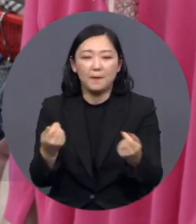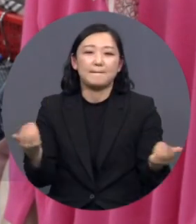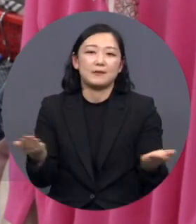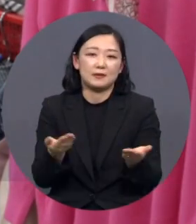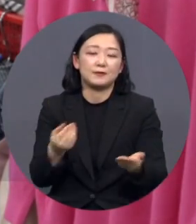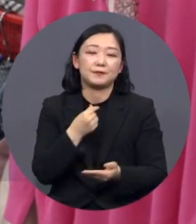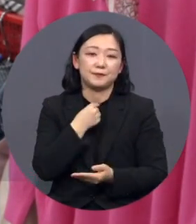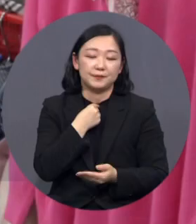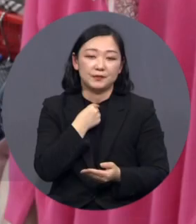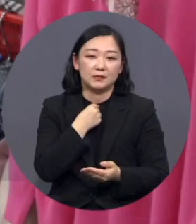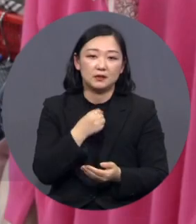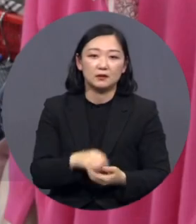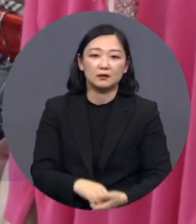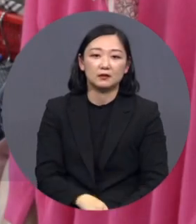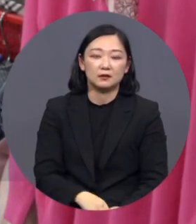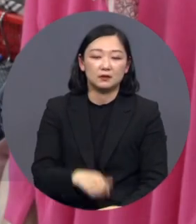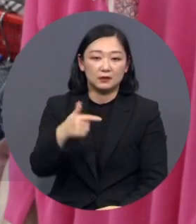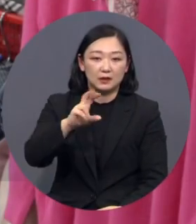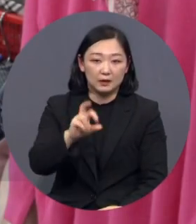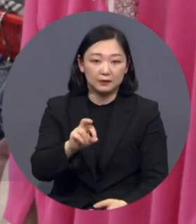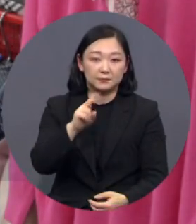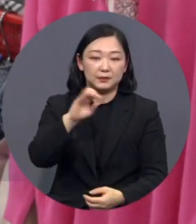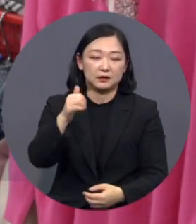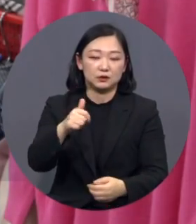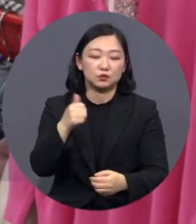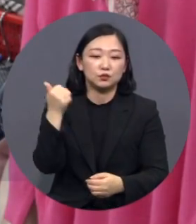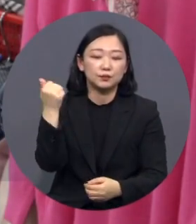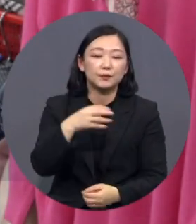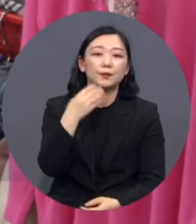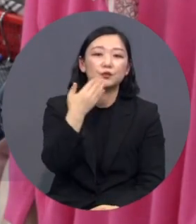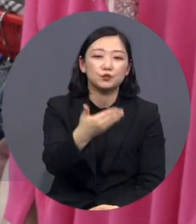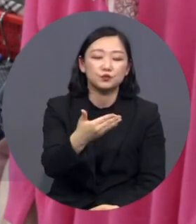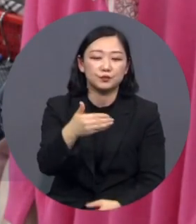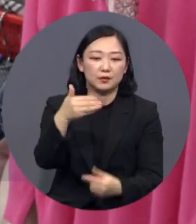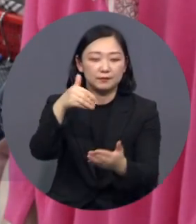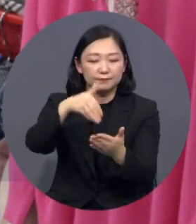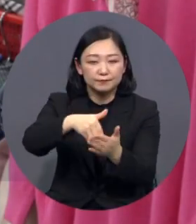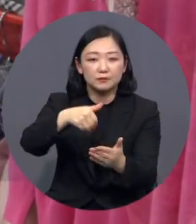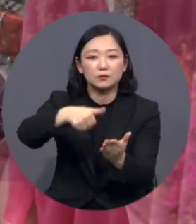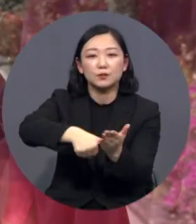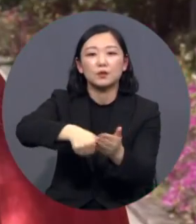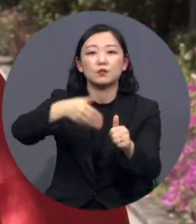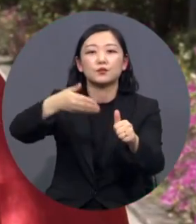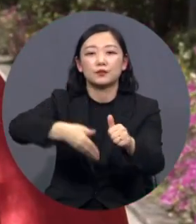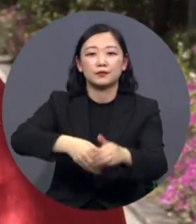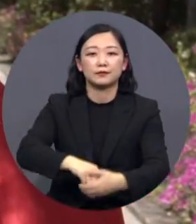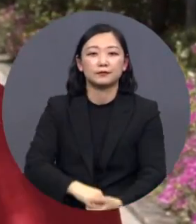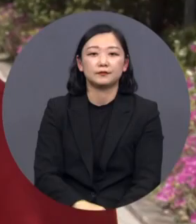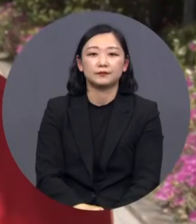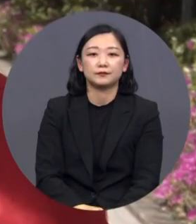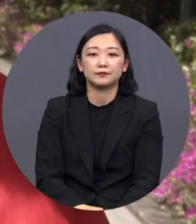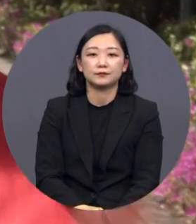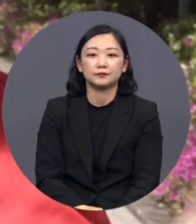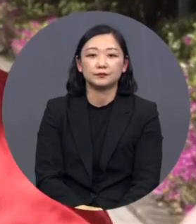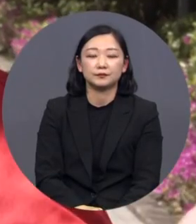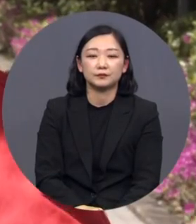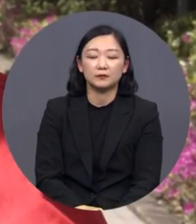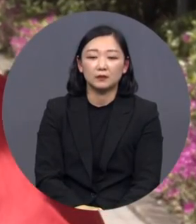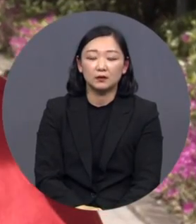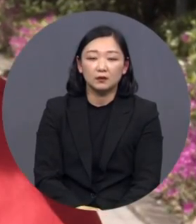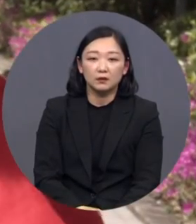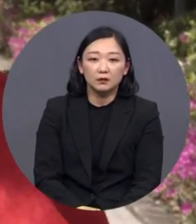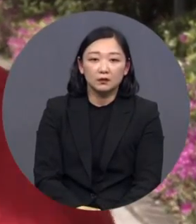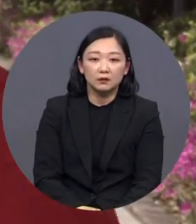을을 구할 구원투수 강민숙 군입니다. 기호 9번 강민숙을 선택해 주십시오. 무주공산이 된